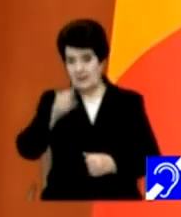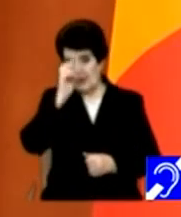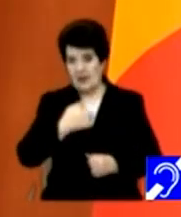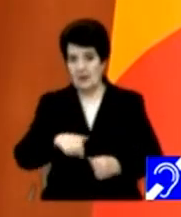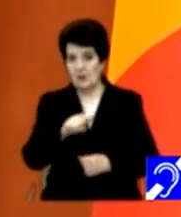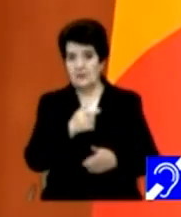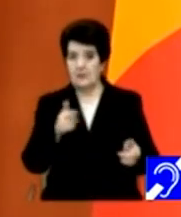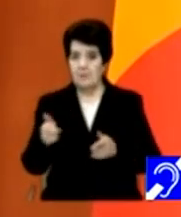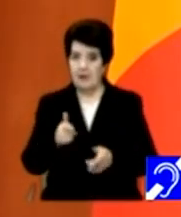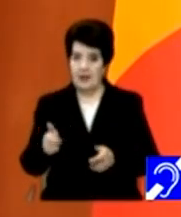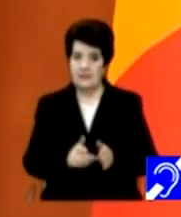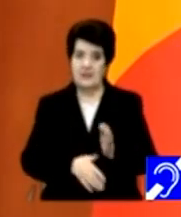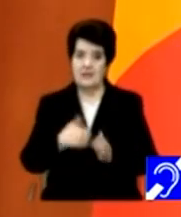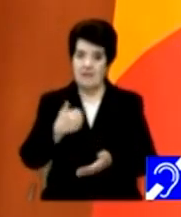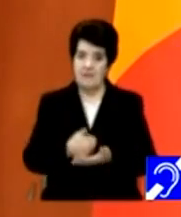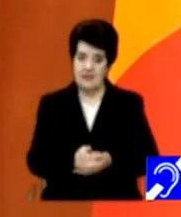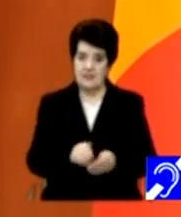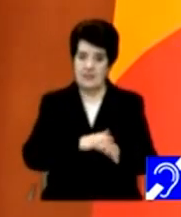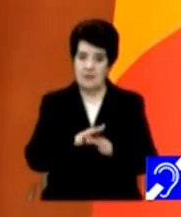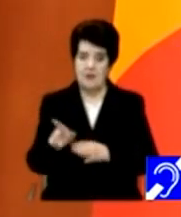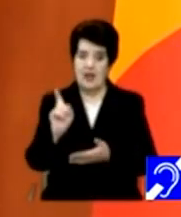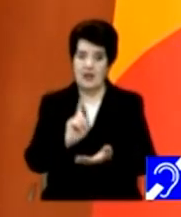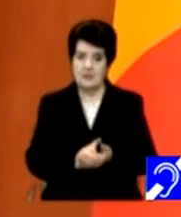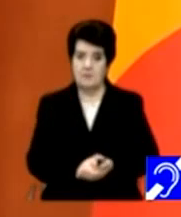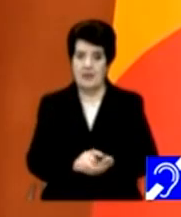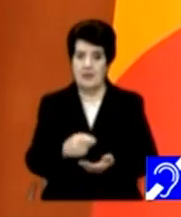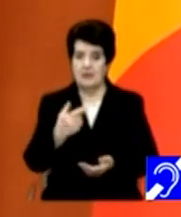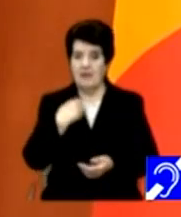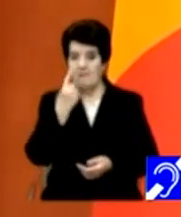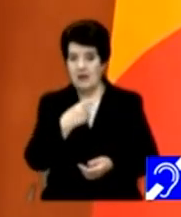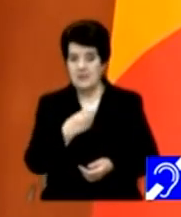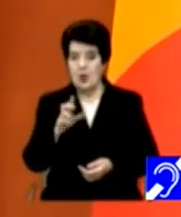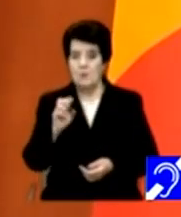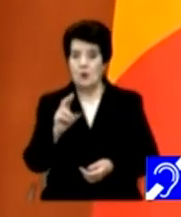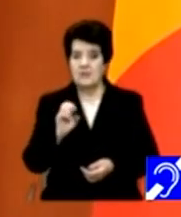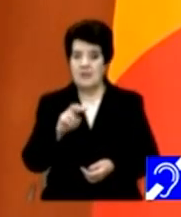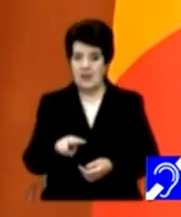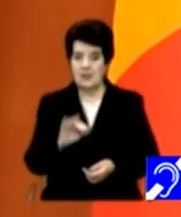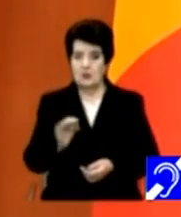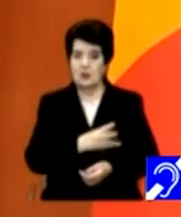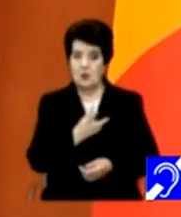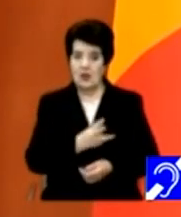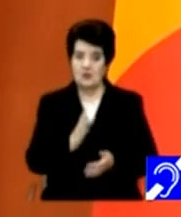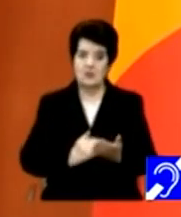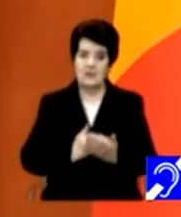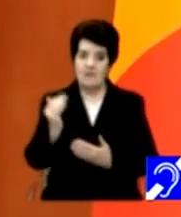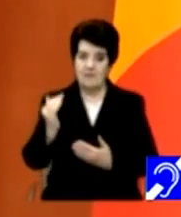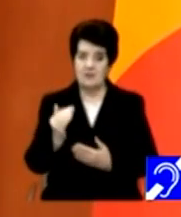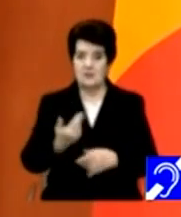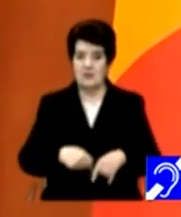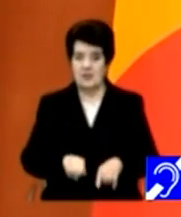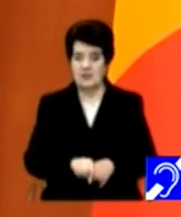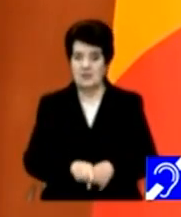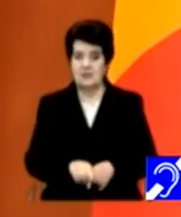este pregătită să avanseze în îndeplinirea angajamentelor sale față de Bruxelles și dorește să avanseze și în agenda